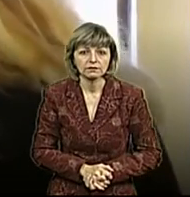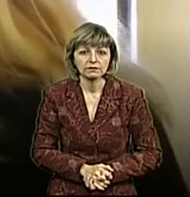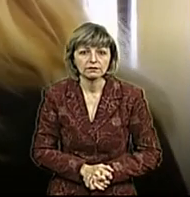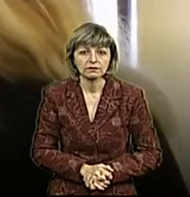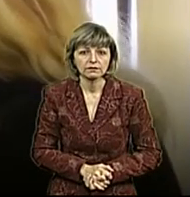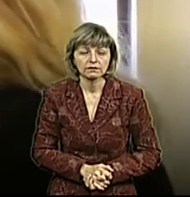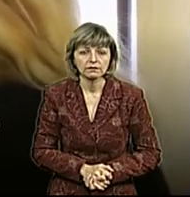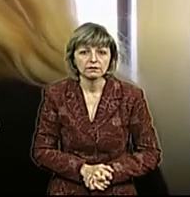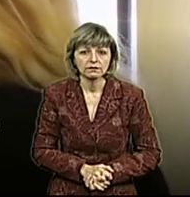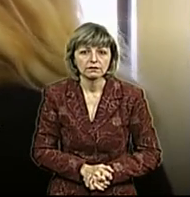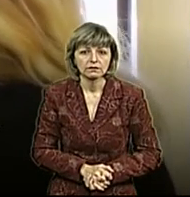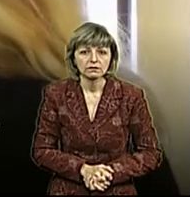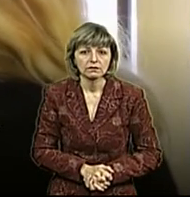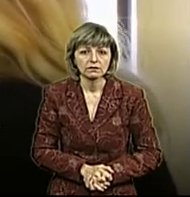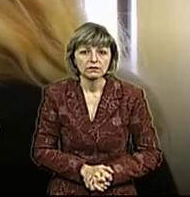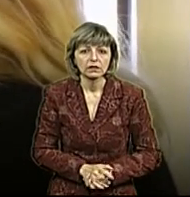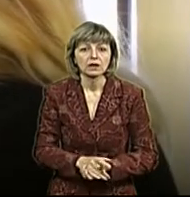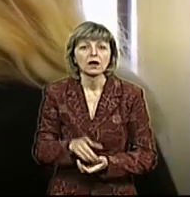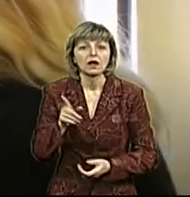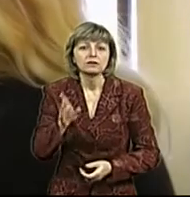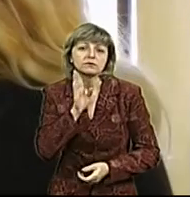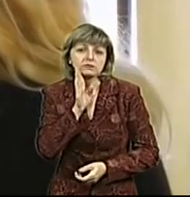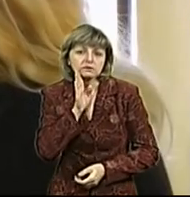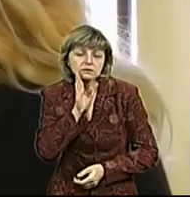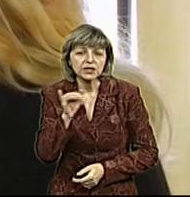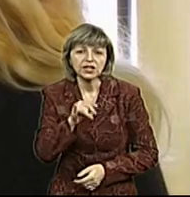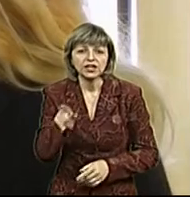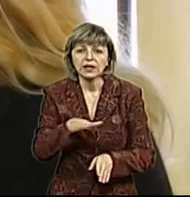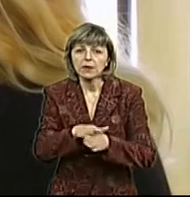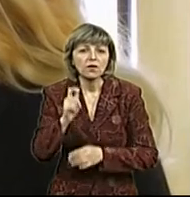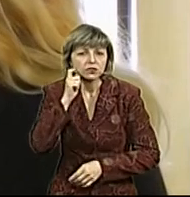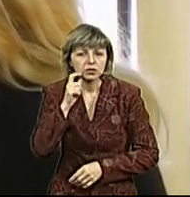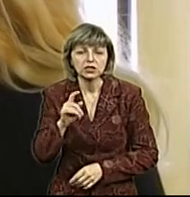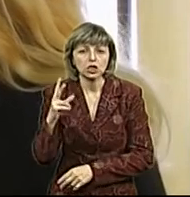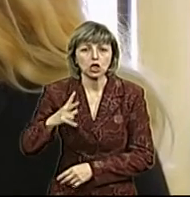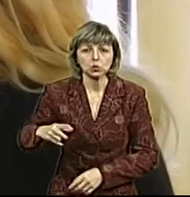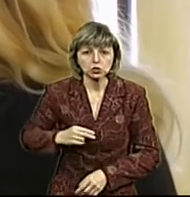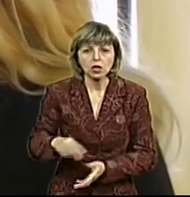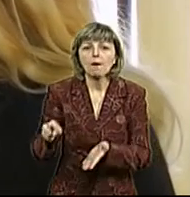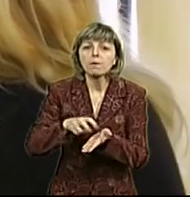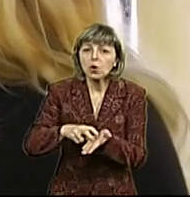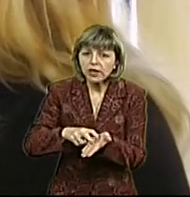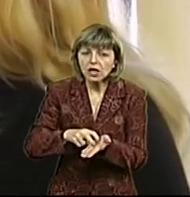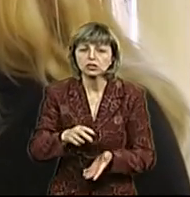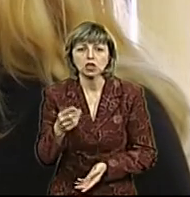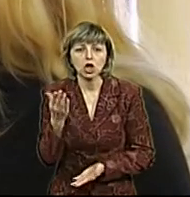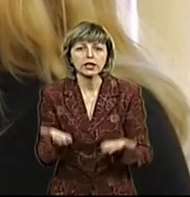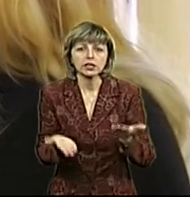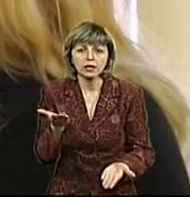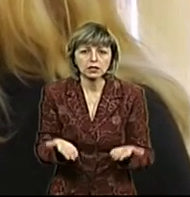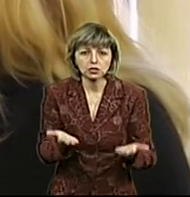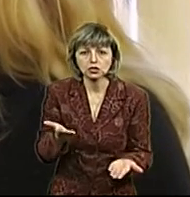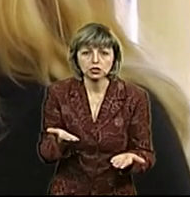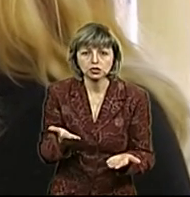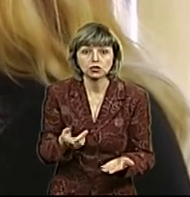Наталія Володимирівна, також її неповнолітня дочка, вони бояться, тому що якщо б він